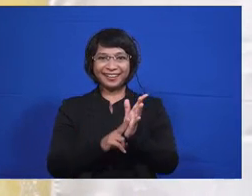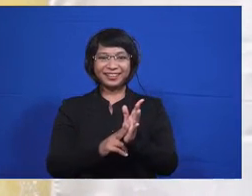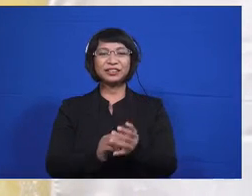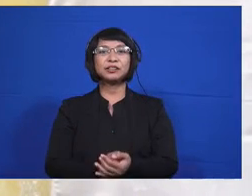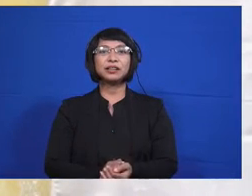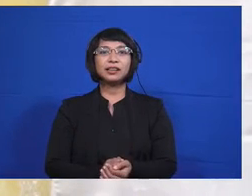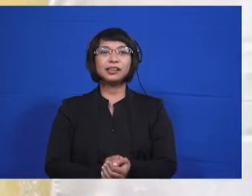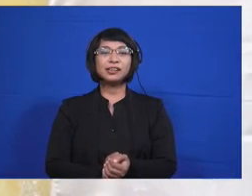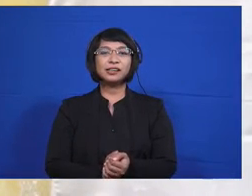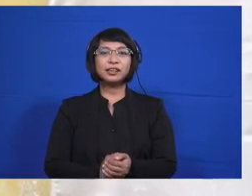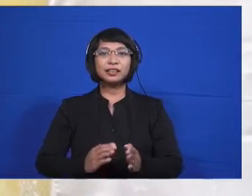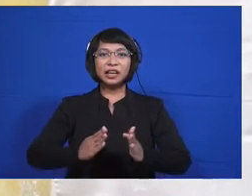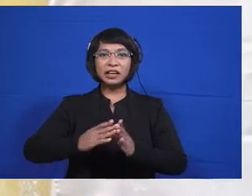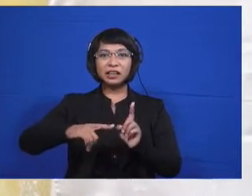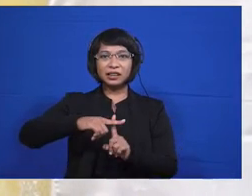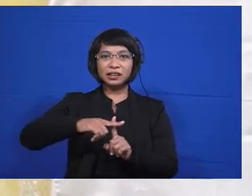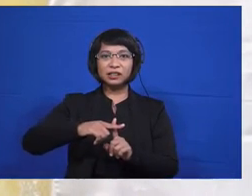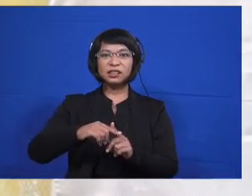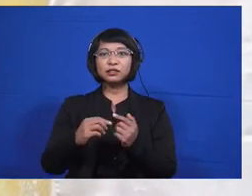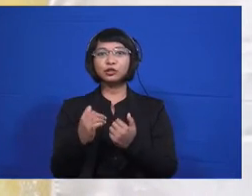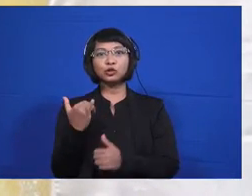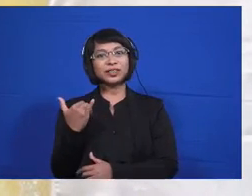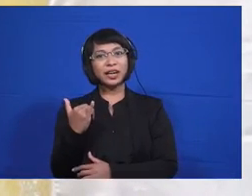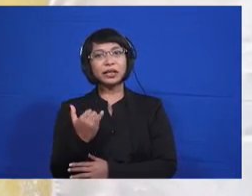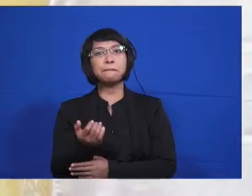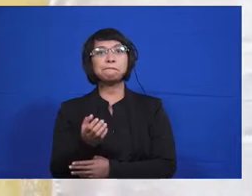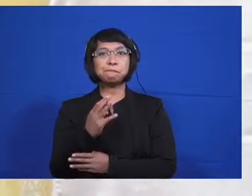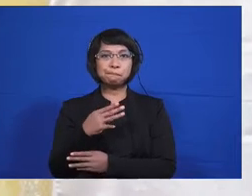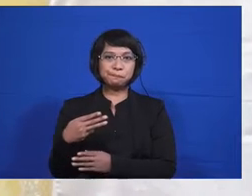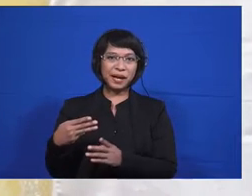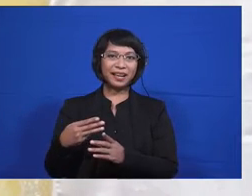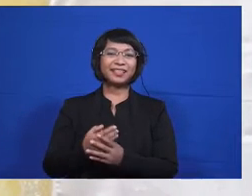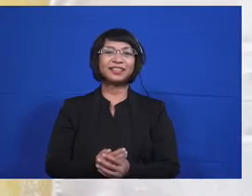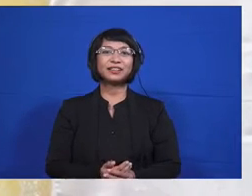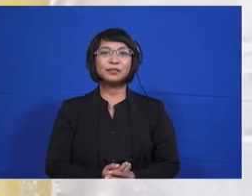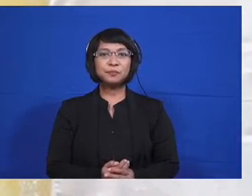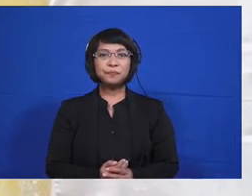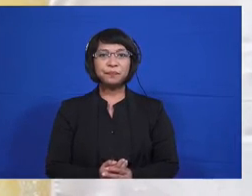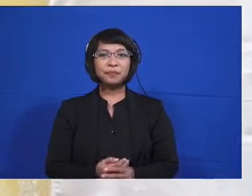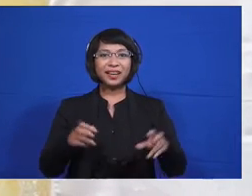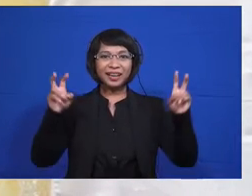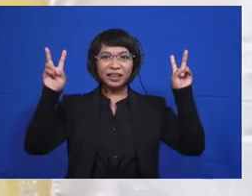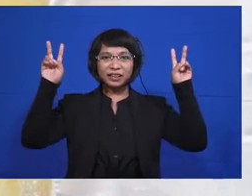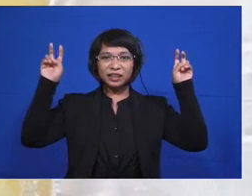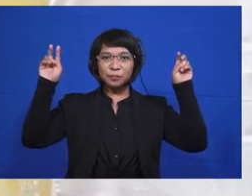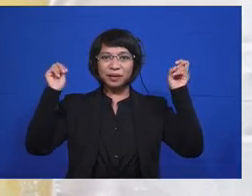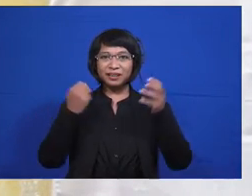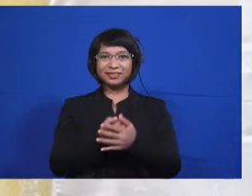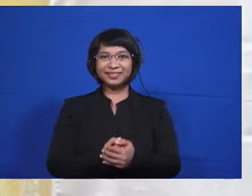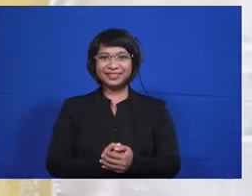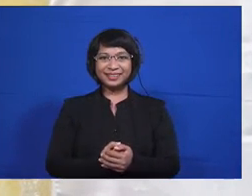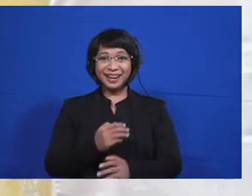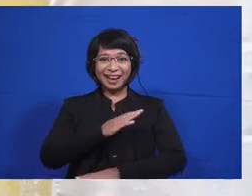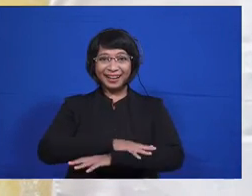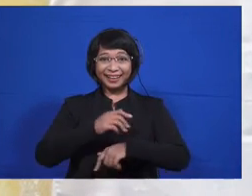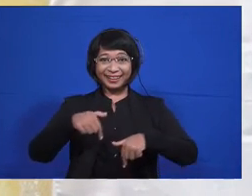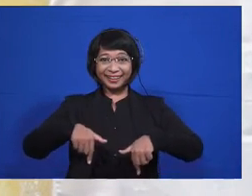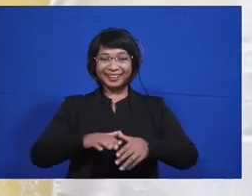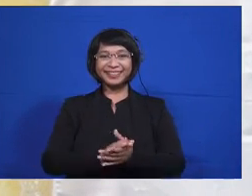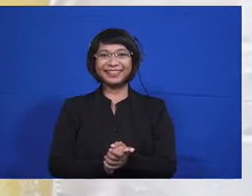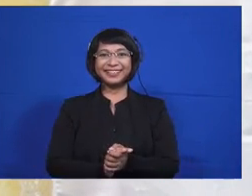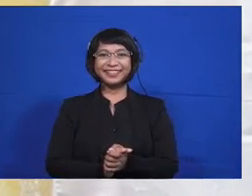Nanggulan, Kevikepan, Yogyakarta Barat. Tema perayaan Ekaristi Tahbisan Imam hari ini